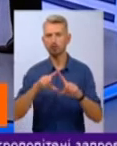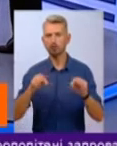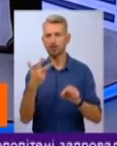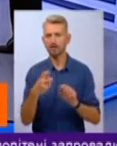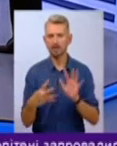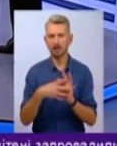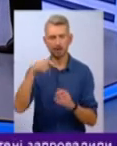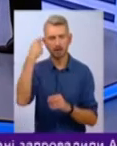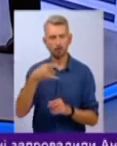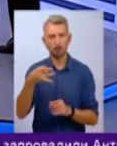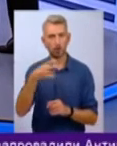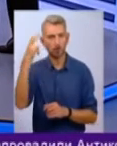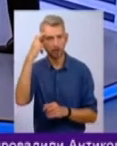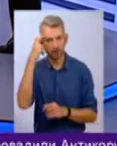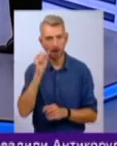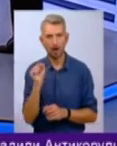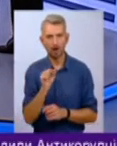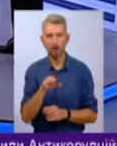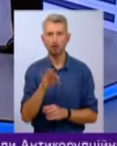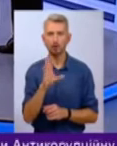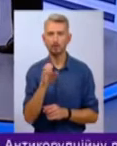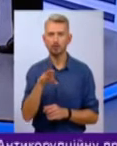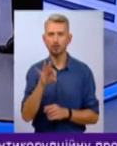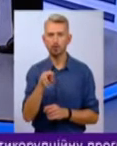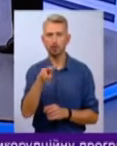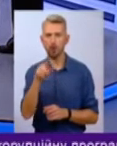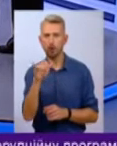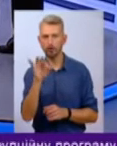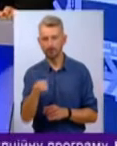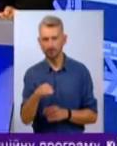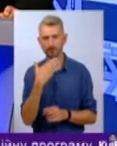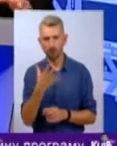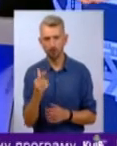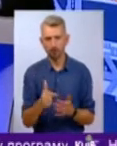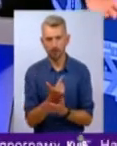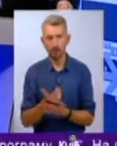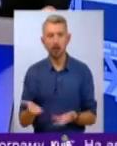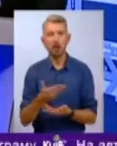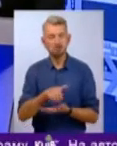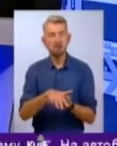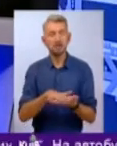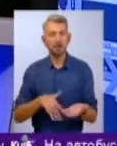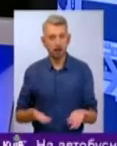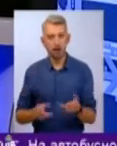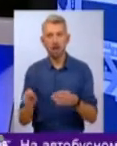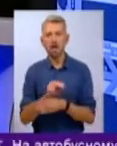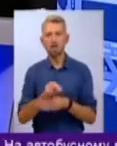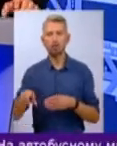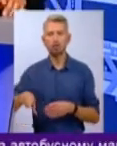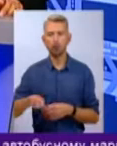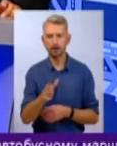309 Дарницького району Києва Алою Товстопльот. Дякую ще раз. Дякую. Ну, а ми йдемо далі. Ремонт